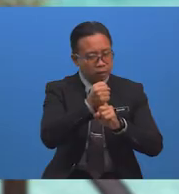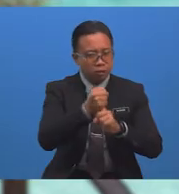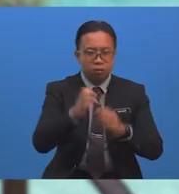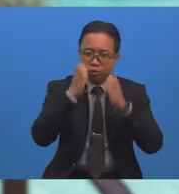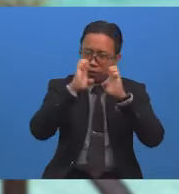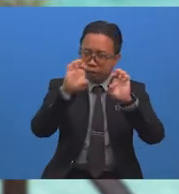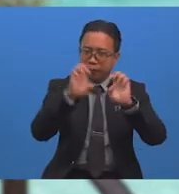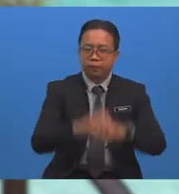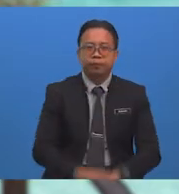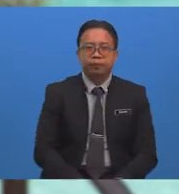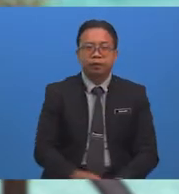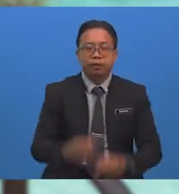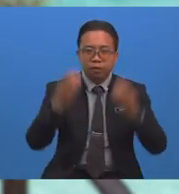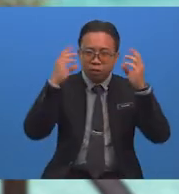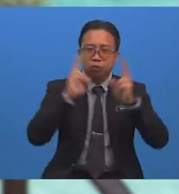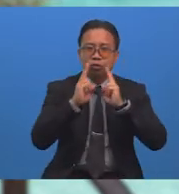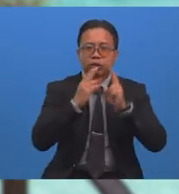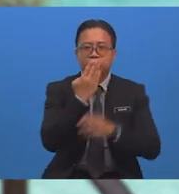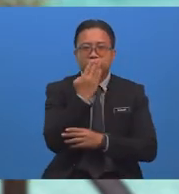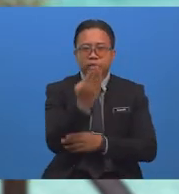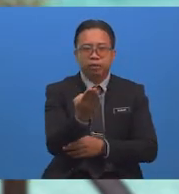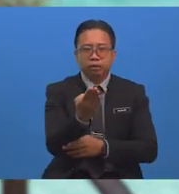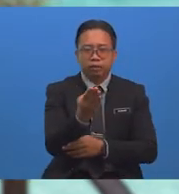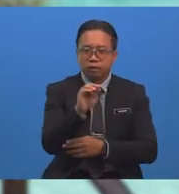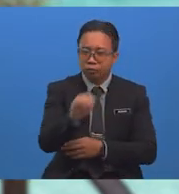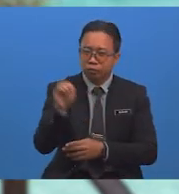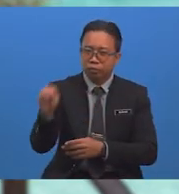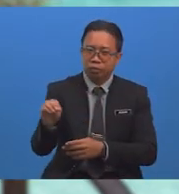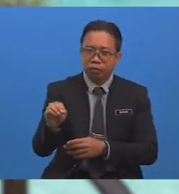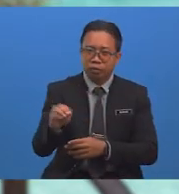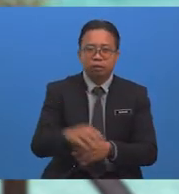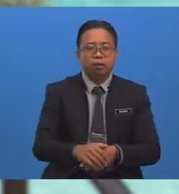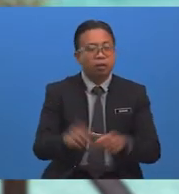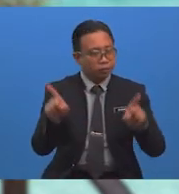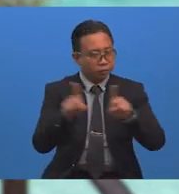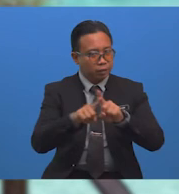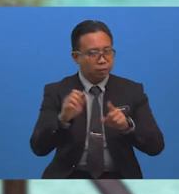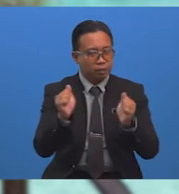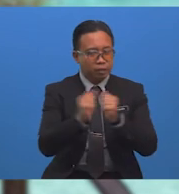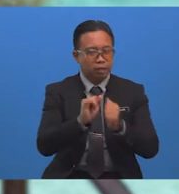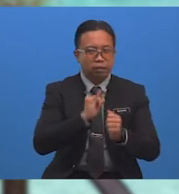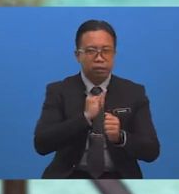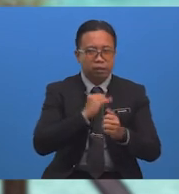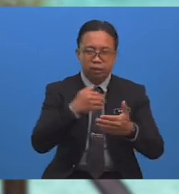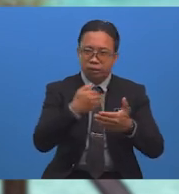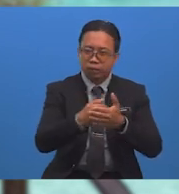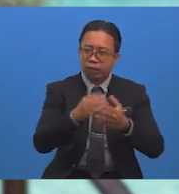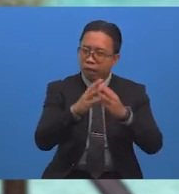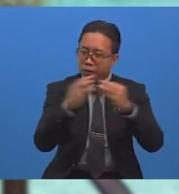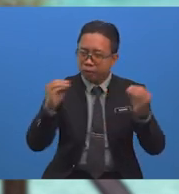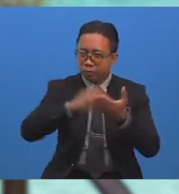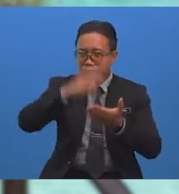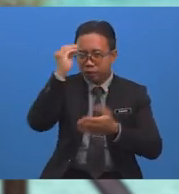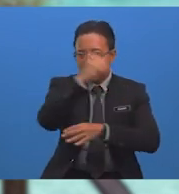dengan ini cukup ucapkan terima kasih kepada murid-murid yang sudi bersama sehingga ke akhir pelajaran